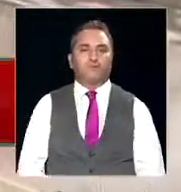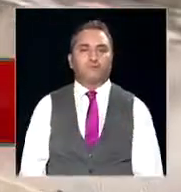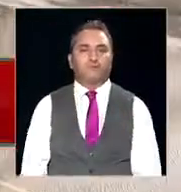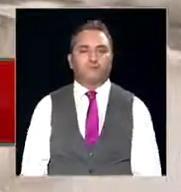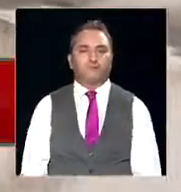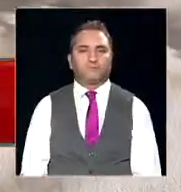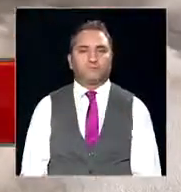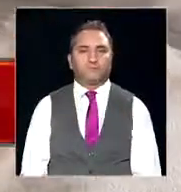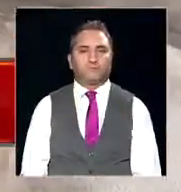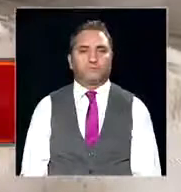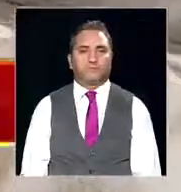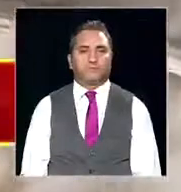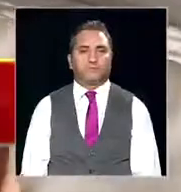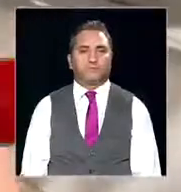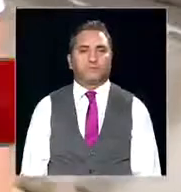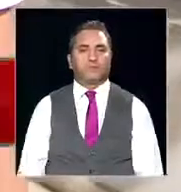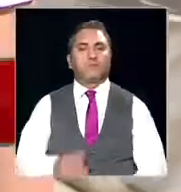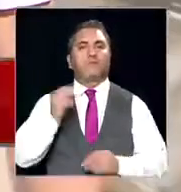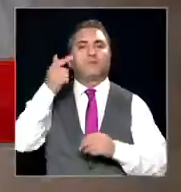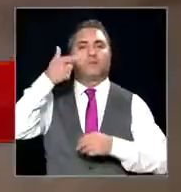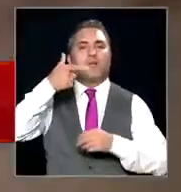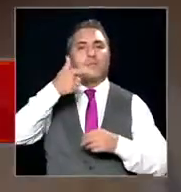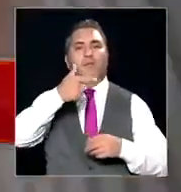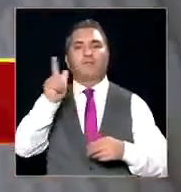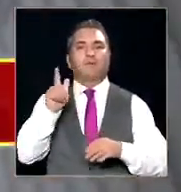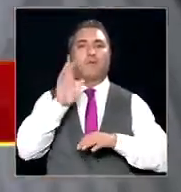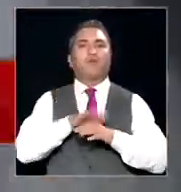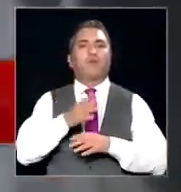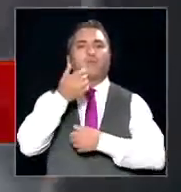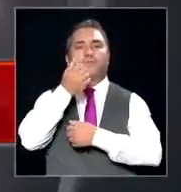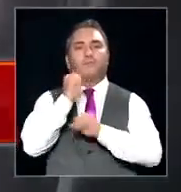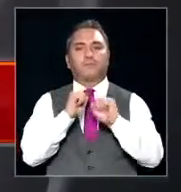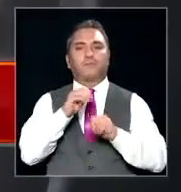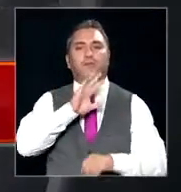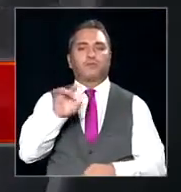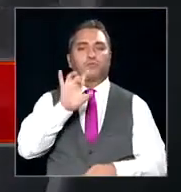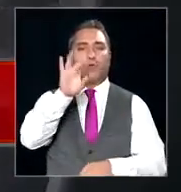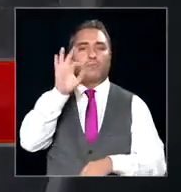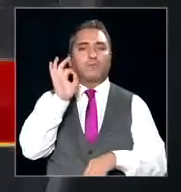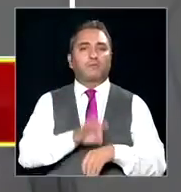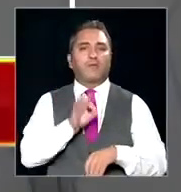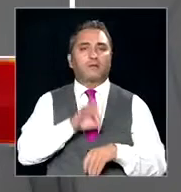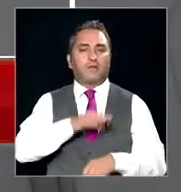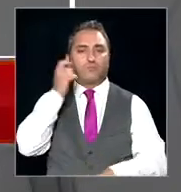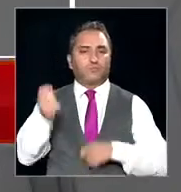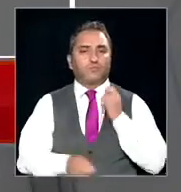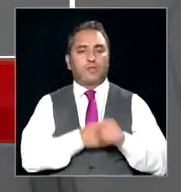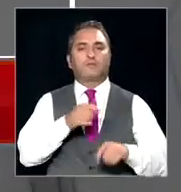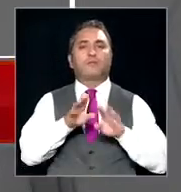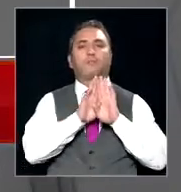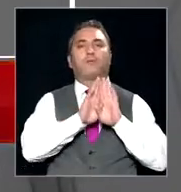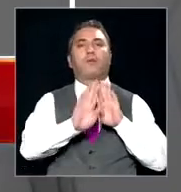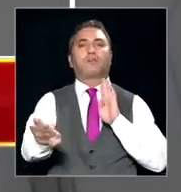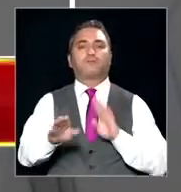çubukla kamerayı kaldırıyor aşıyı değiştirmek amacıyla. Hırsız yaklaşık 15 dakika uğraştıktan sonra kapıyı açmayı